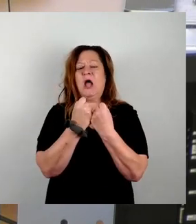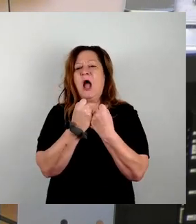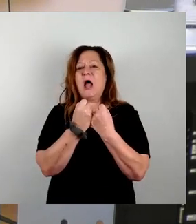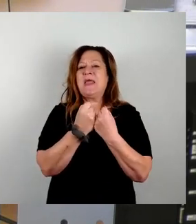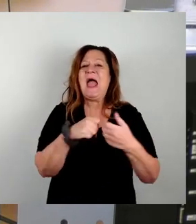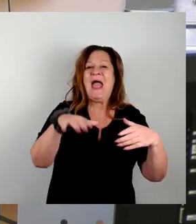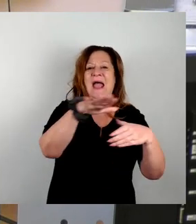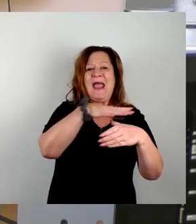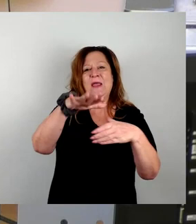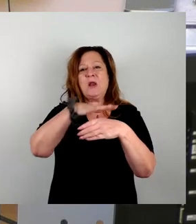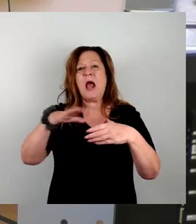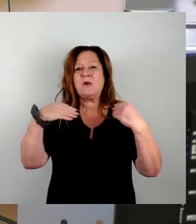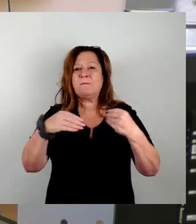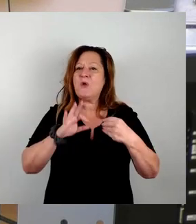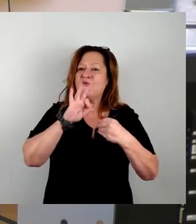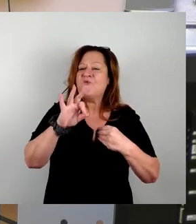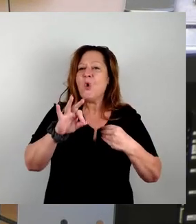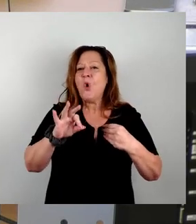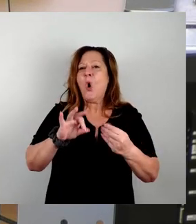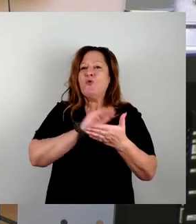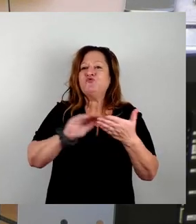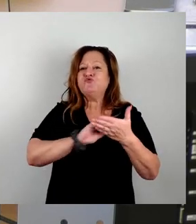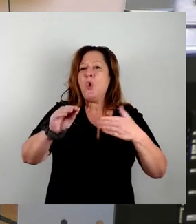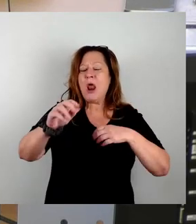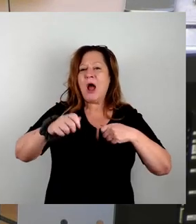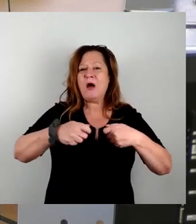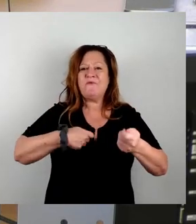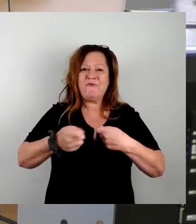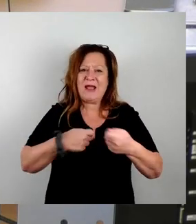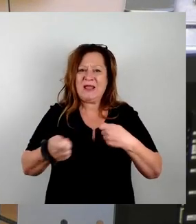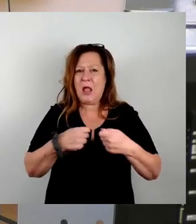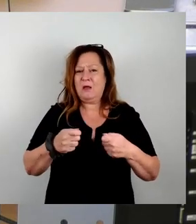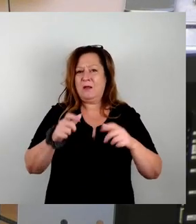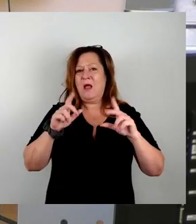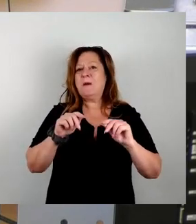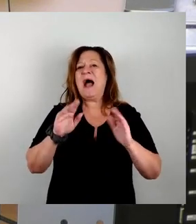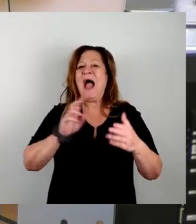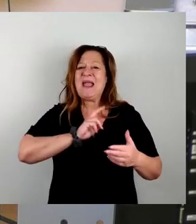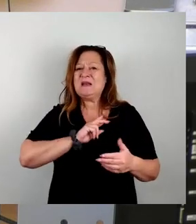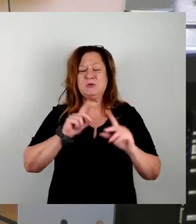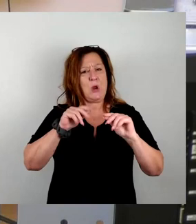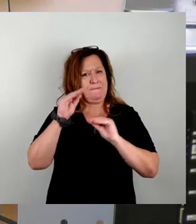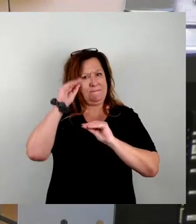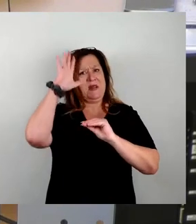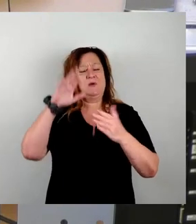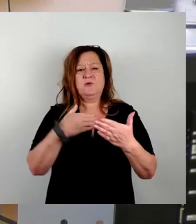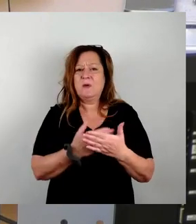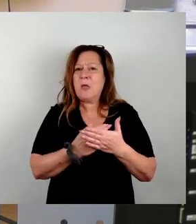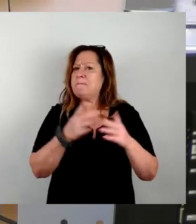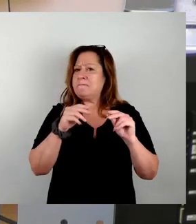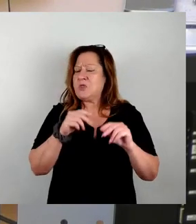Regionalisierungsmittel auch für den Schülerverkehr ein. Das ist aber eigentlich eine Bildungsaufgabe. Das nenne ich